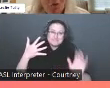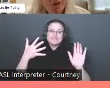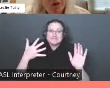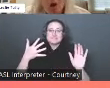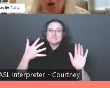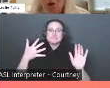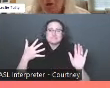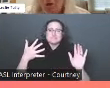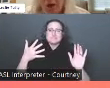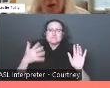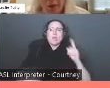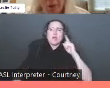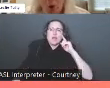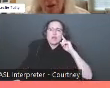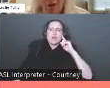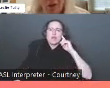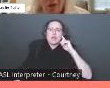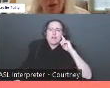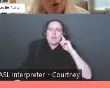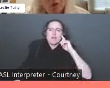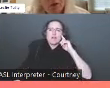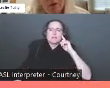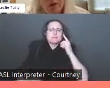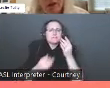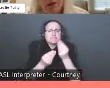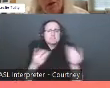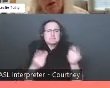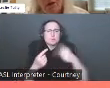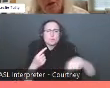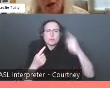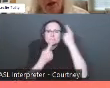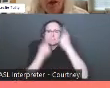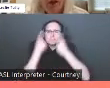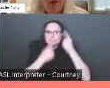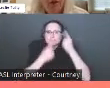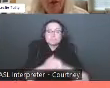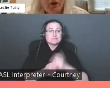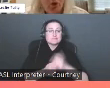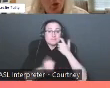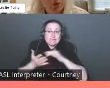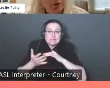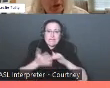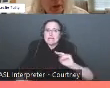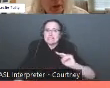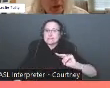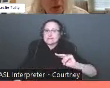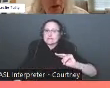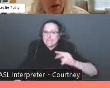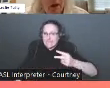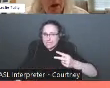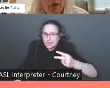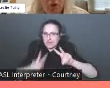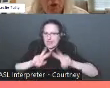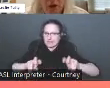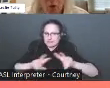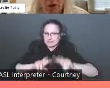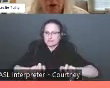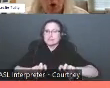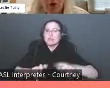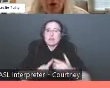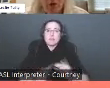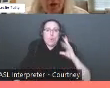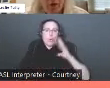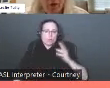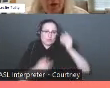Merci de m'avoir donné l'occasion de discuter de ces points. Quelques points de considération. Donc, cette étude est